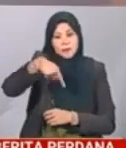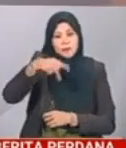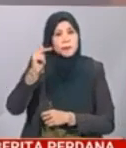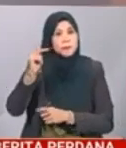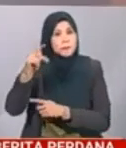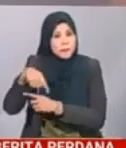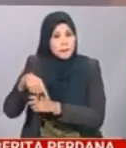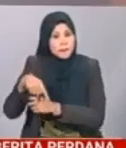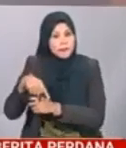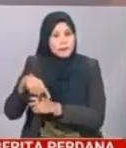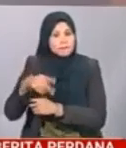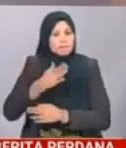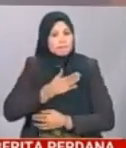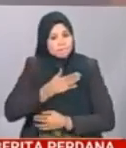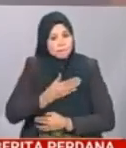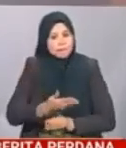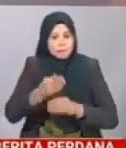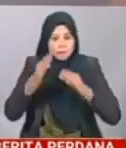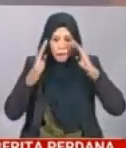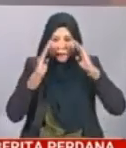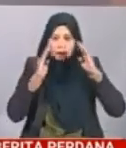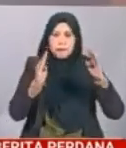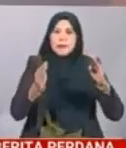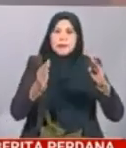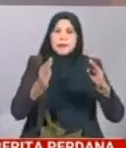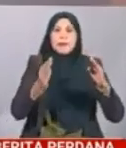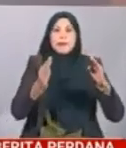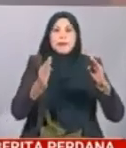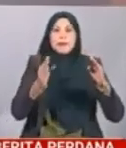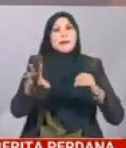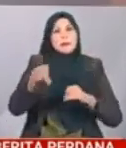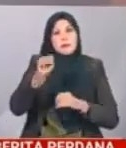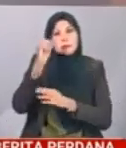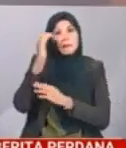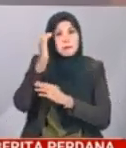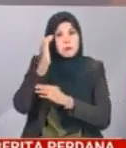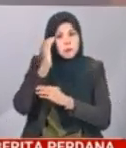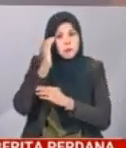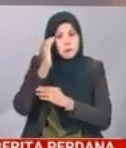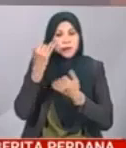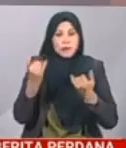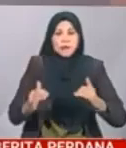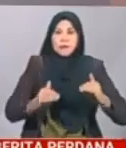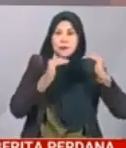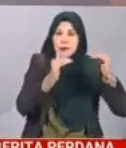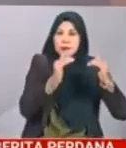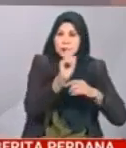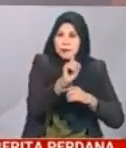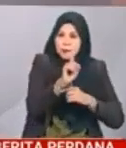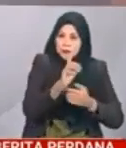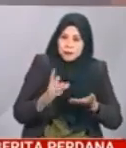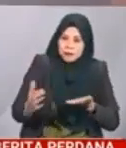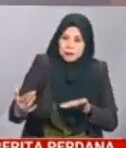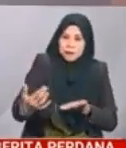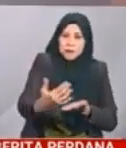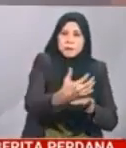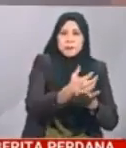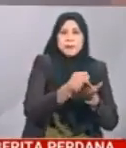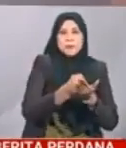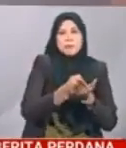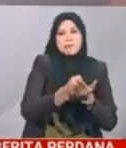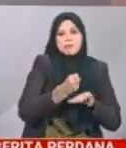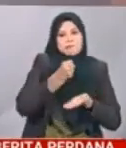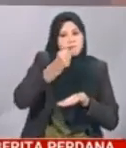adalah prihatin, kemanusiaan dan juga peduli. So untuk fasa pertama yang kita kumpul, kita